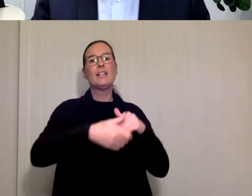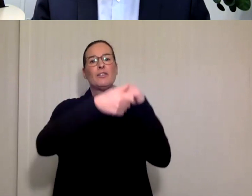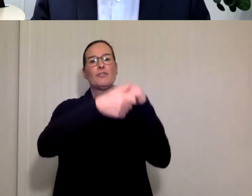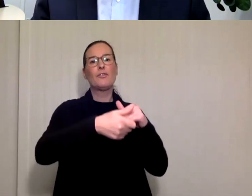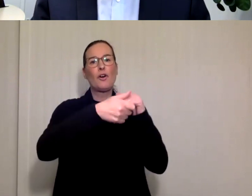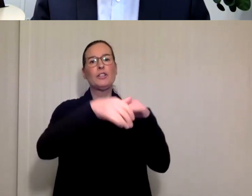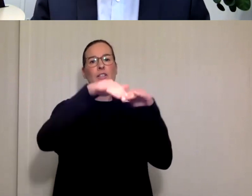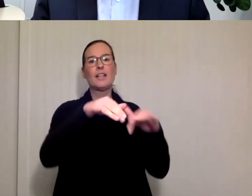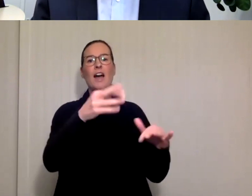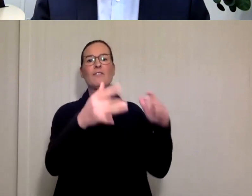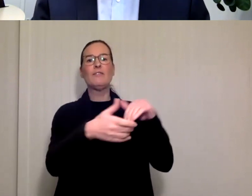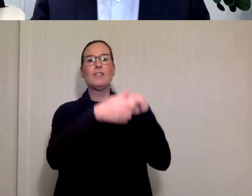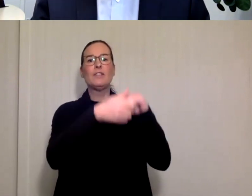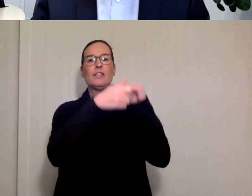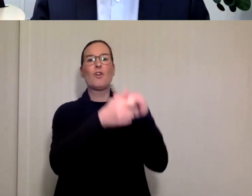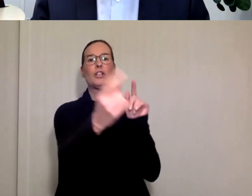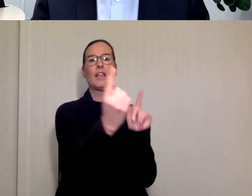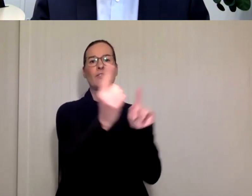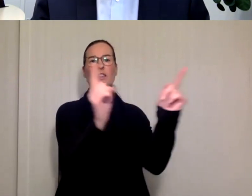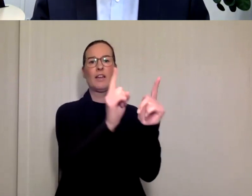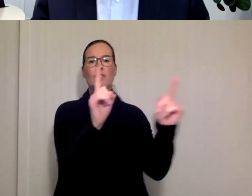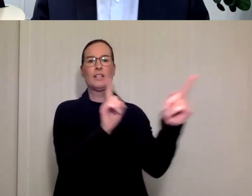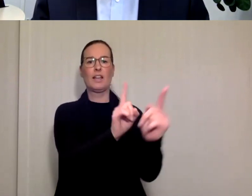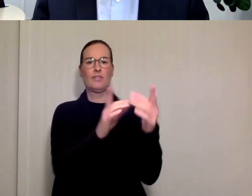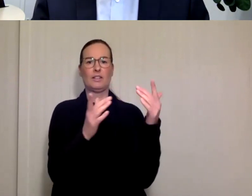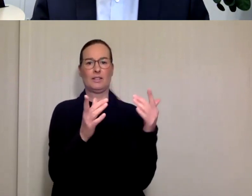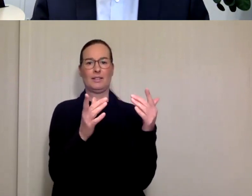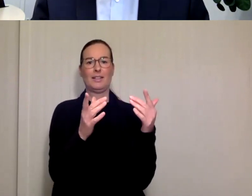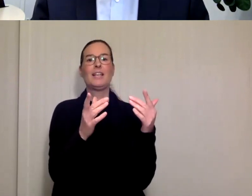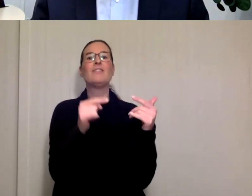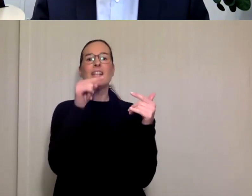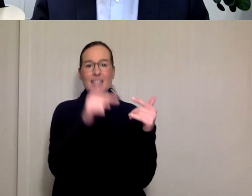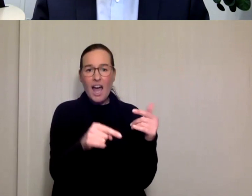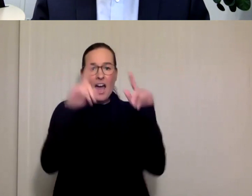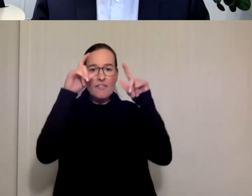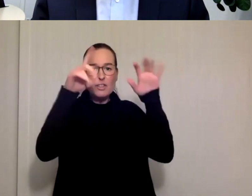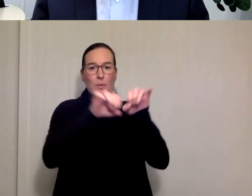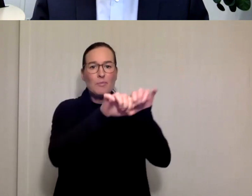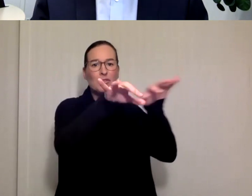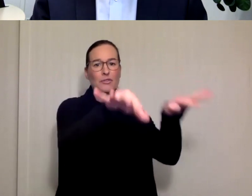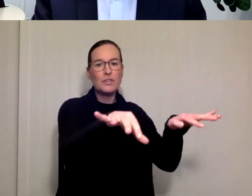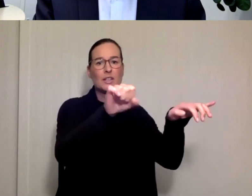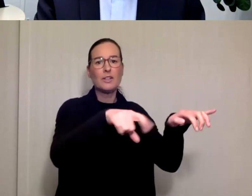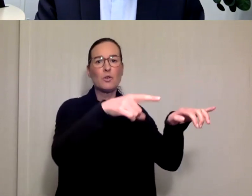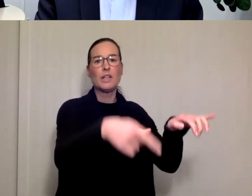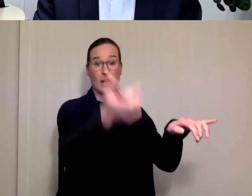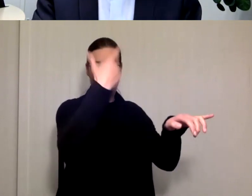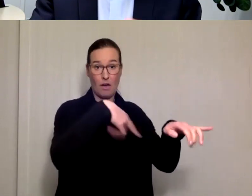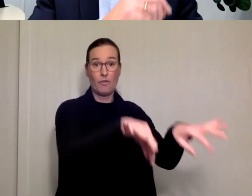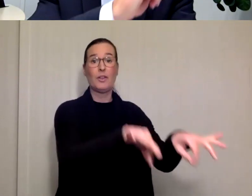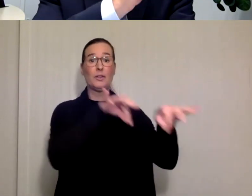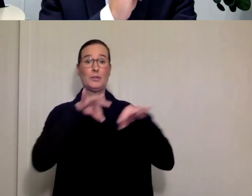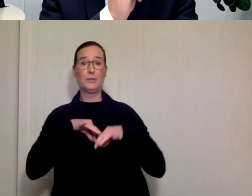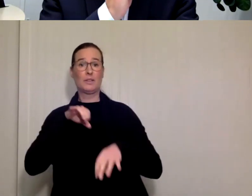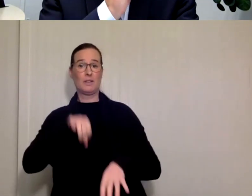müssen meine Freunde haben? Weil das sind die Einfallstore, wo man das Virus eben auffangen kann. Das heißt, diejenigen, die da